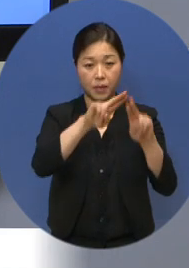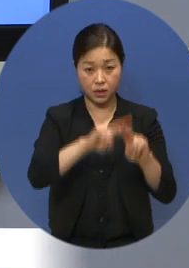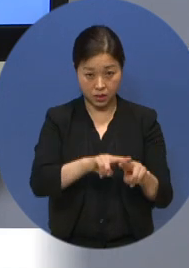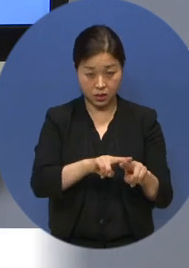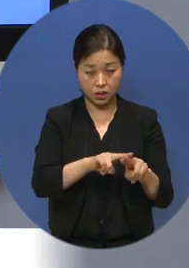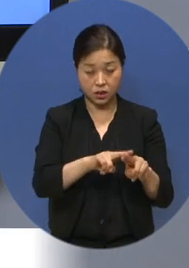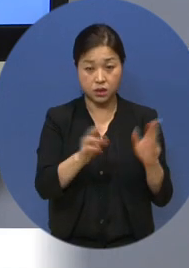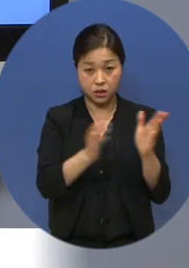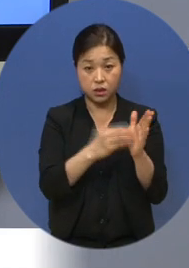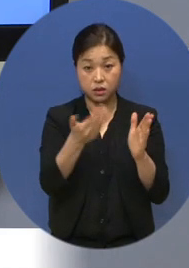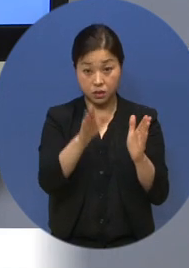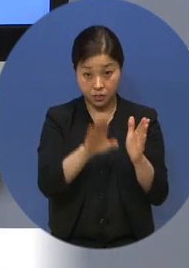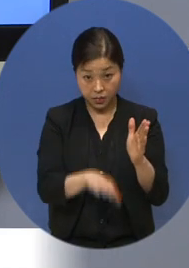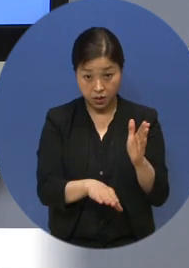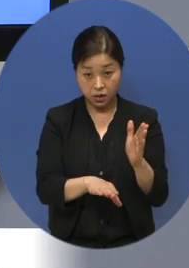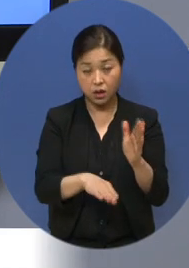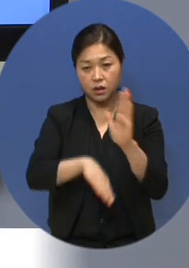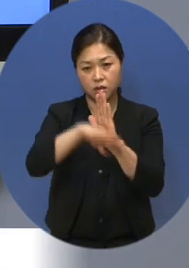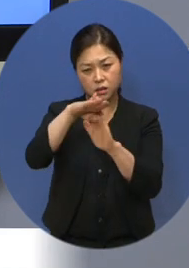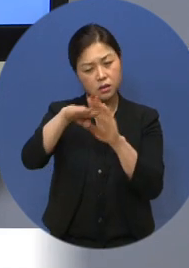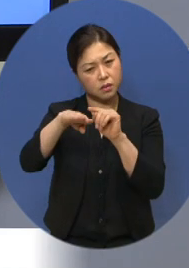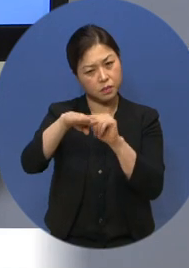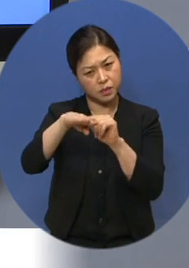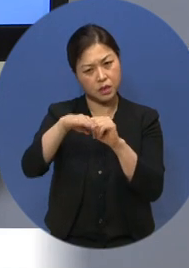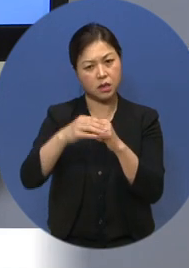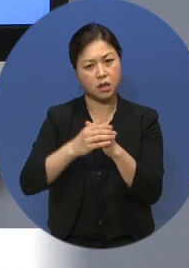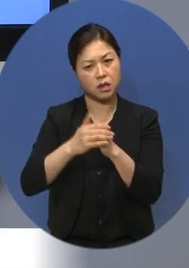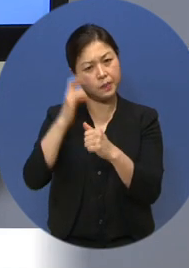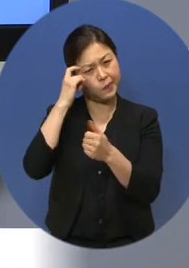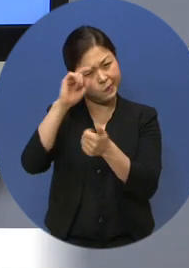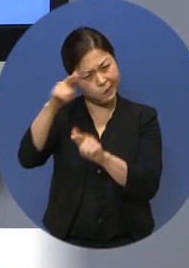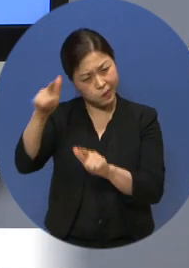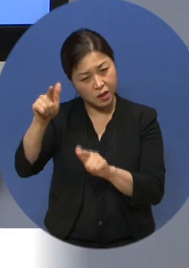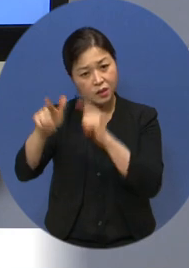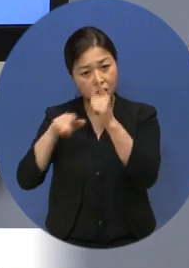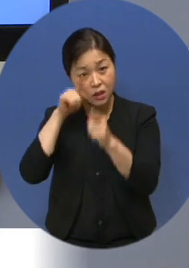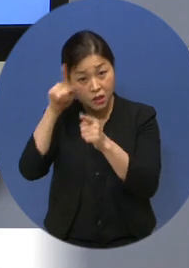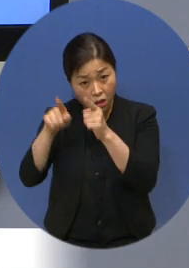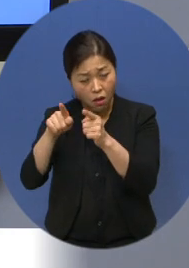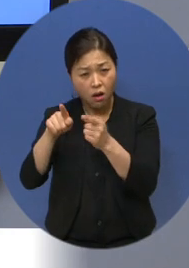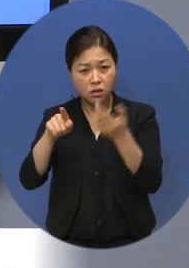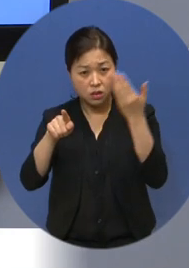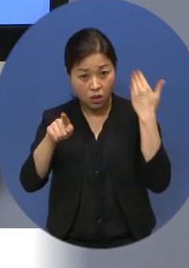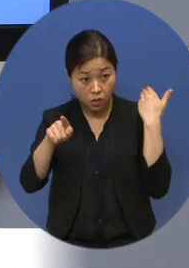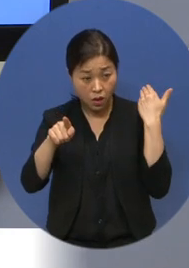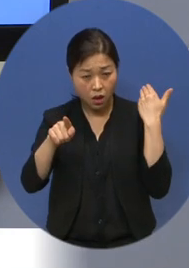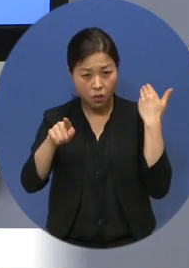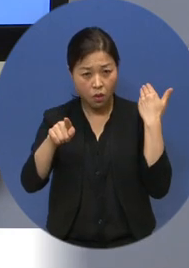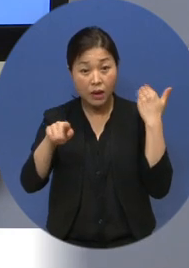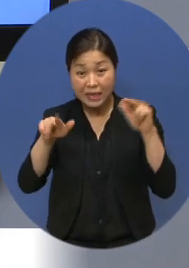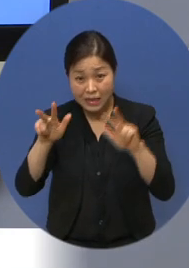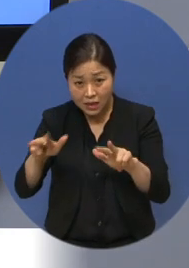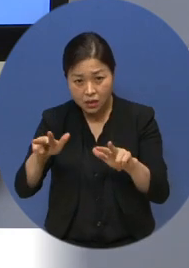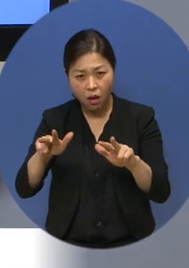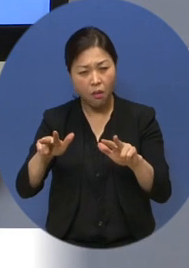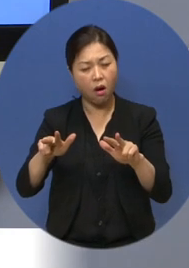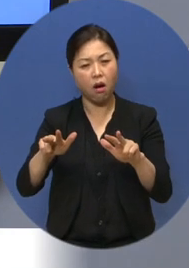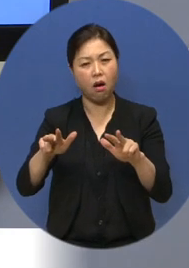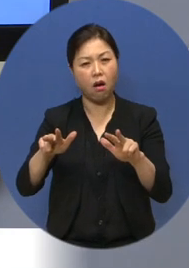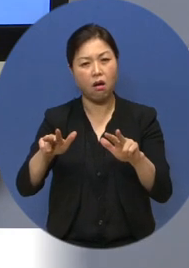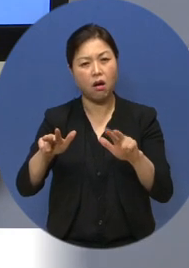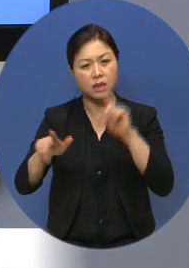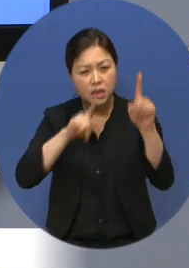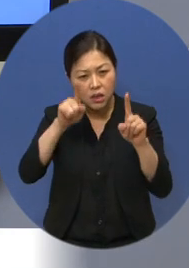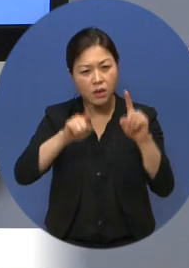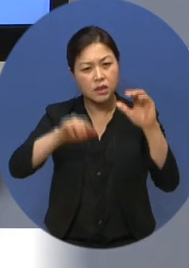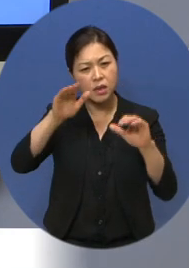여전히 등급에 대한 분쟁은 이전과 큰 차이를 보이지 않는 것으로 나타났습니다 지난 16일